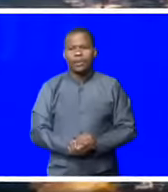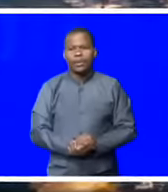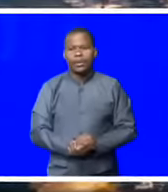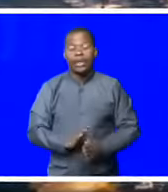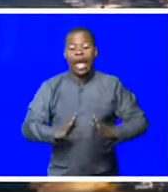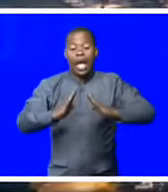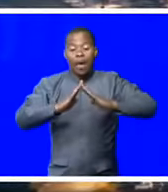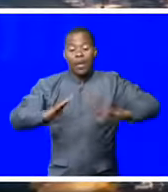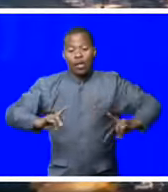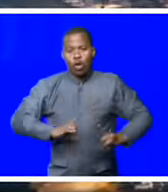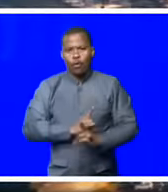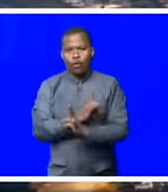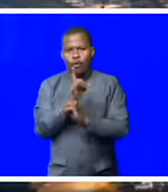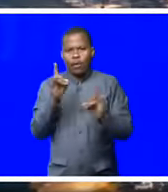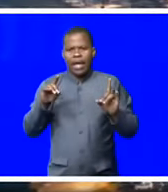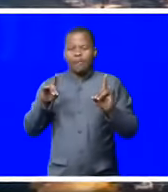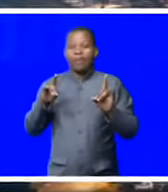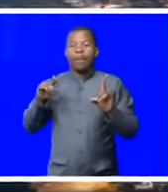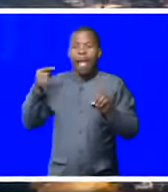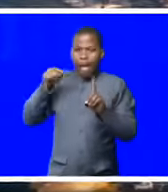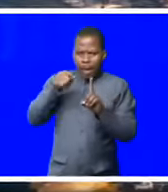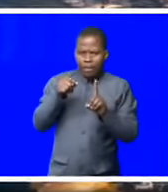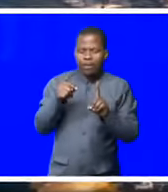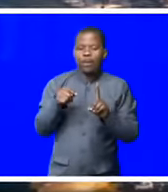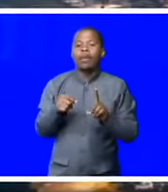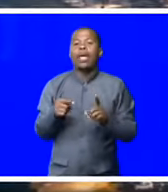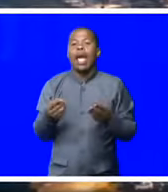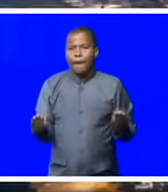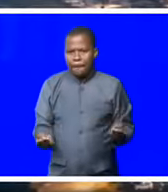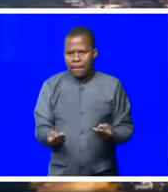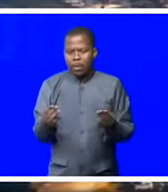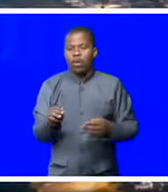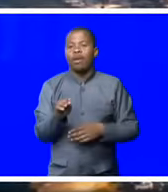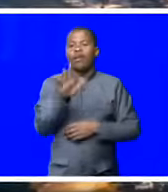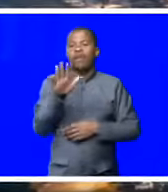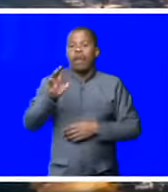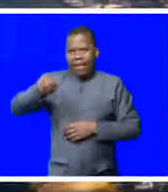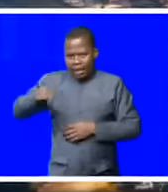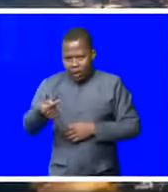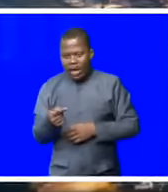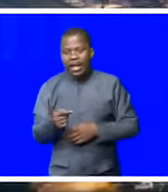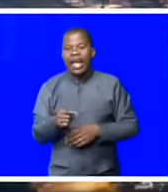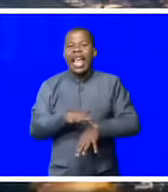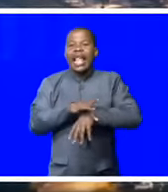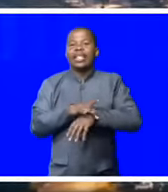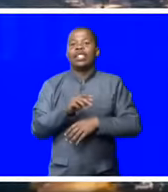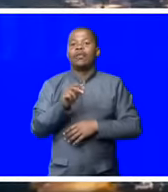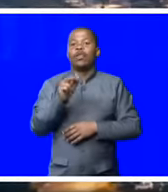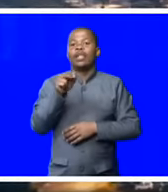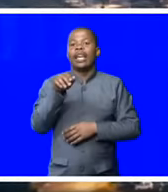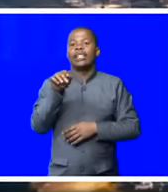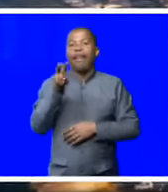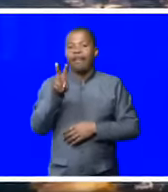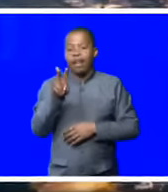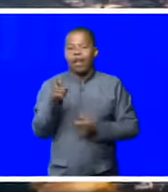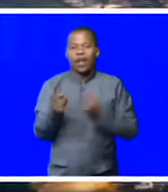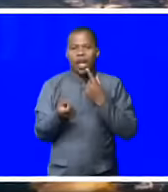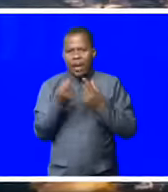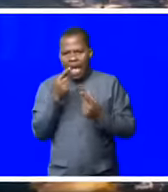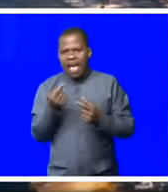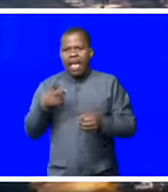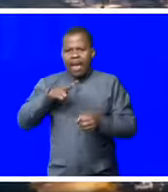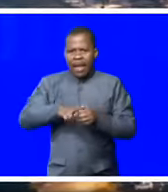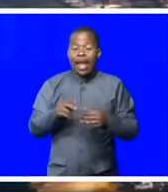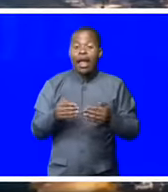Litigula tempilo litincumela ukuthi bantfu labang 55,000 labaneligciwane le-HIV bacale kunatha amaphilisi ekuvikela sifuba sengadi